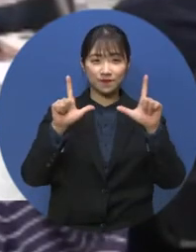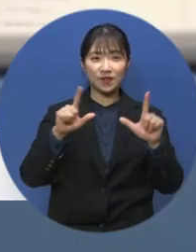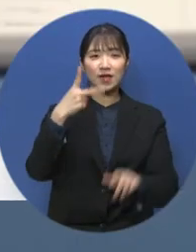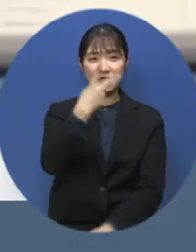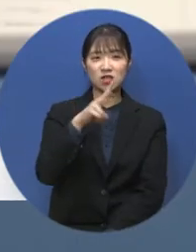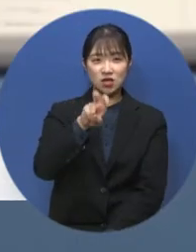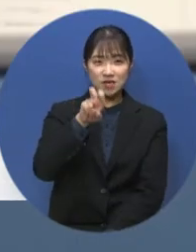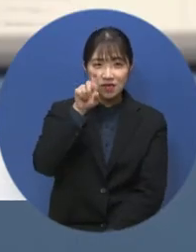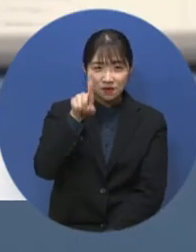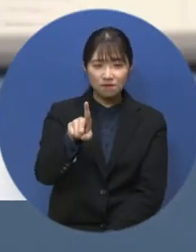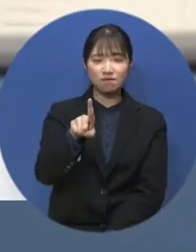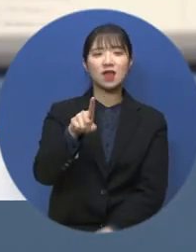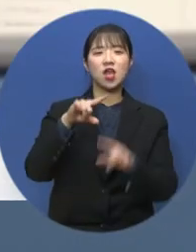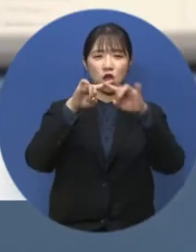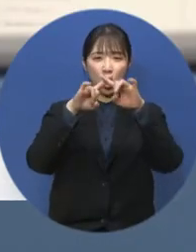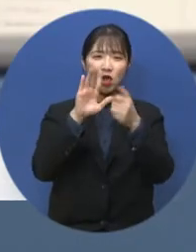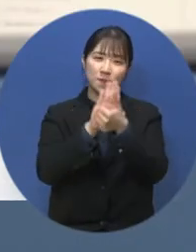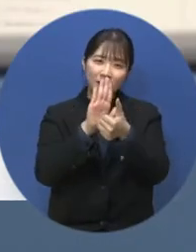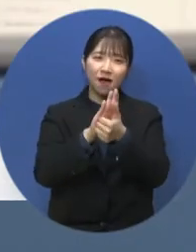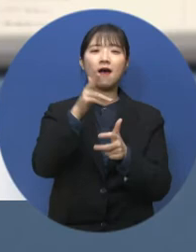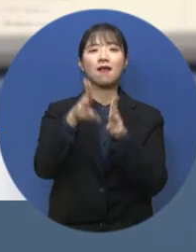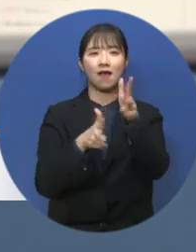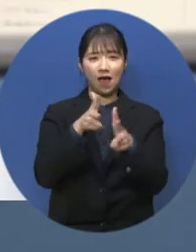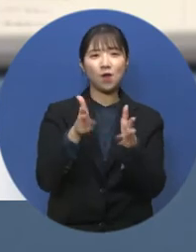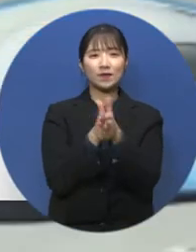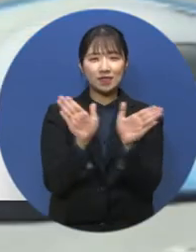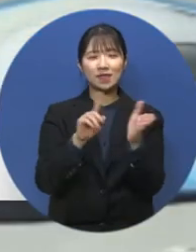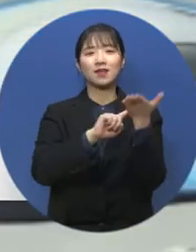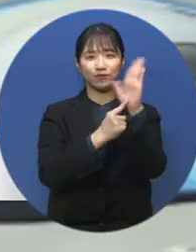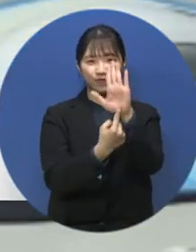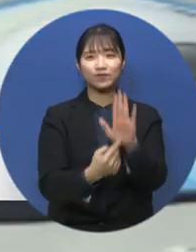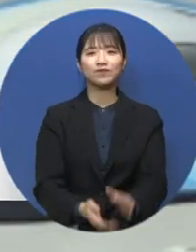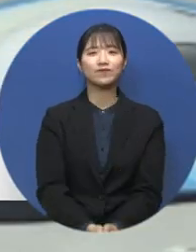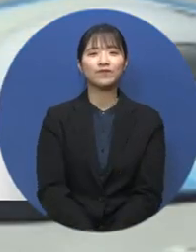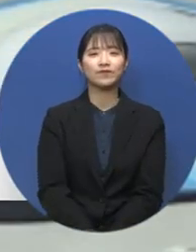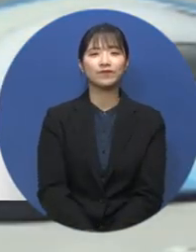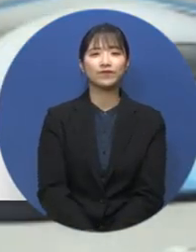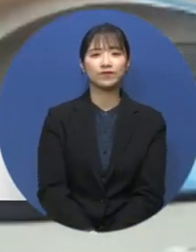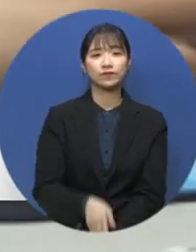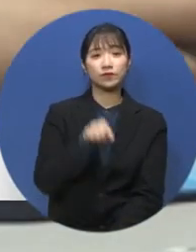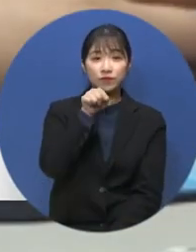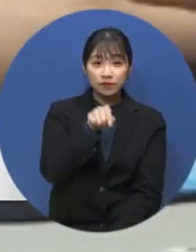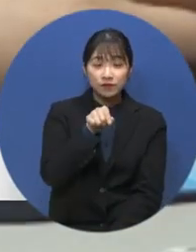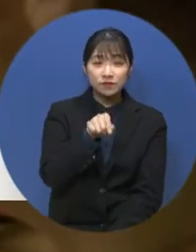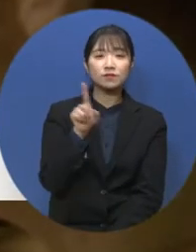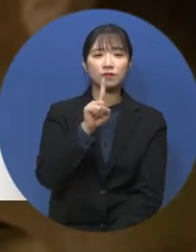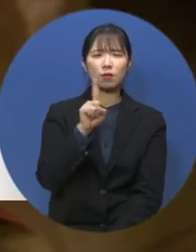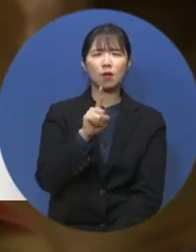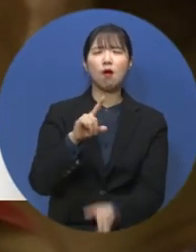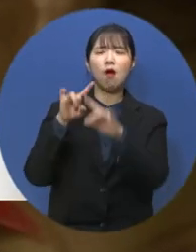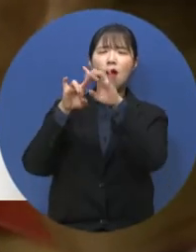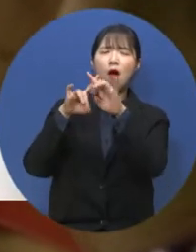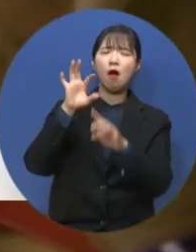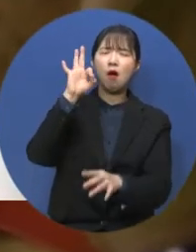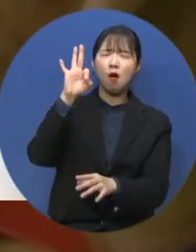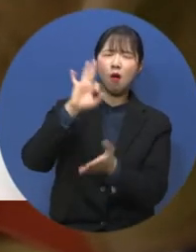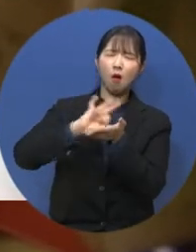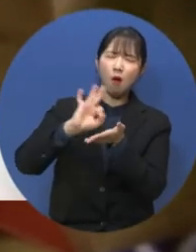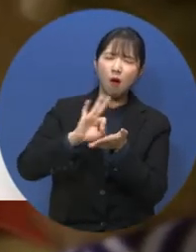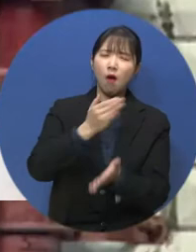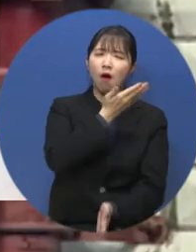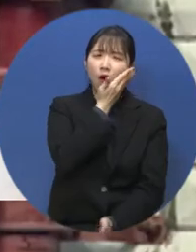2011년도 에너지 바우처 사업을 시작한다고 밝혔습니다 에너지 바우처 사업은 에너지 취약계층에